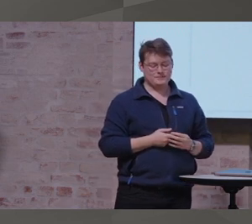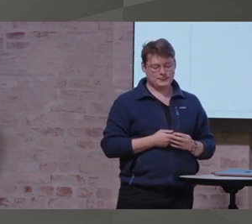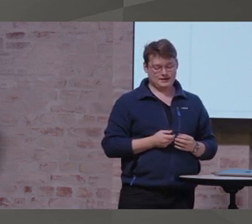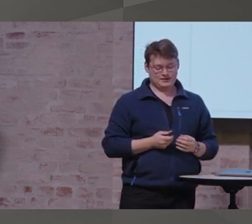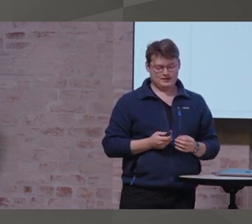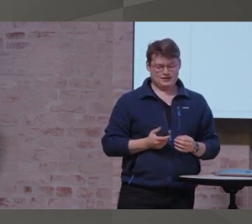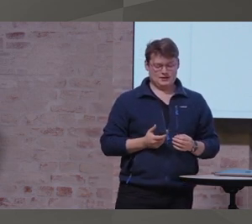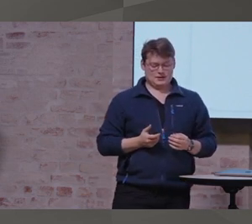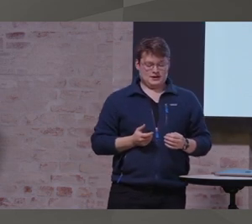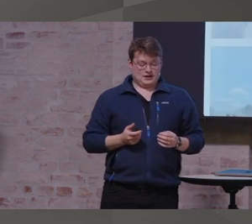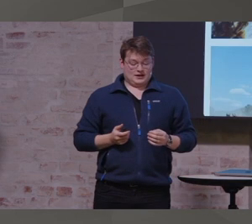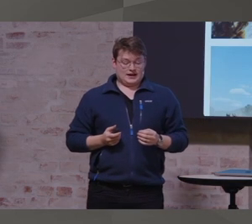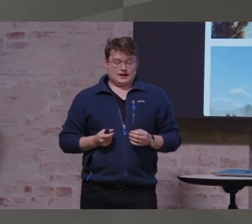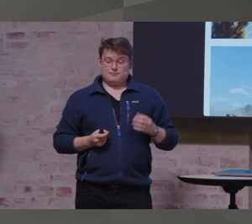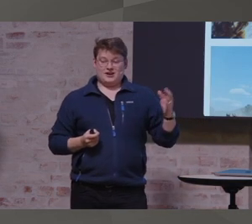går. Da.